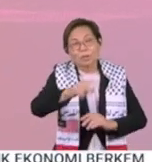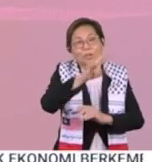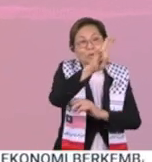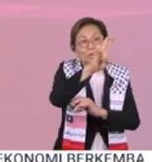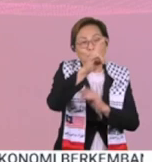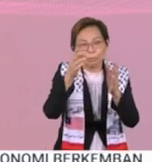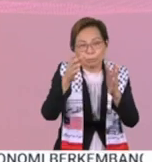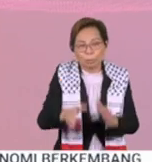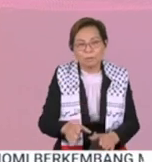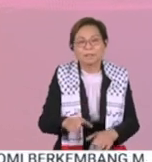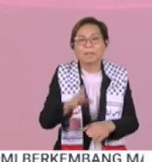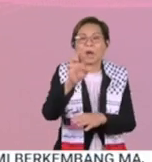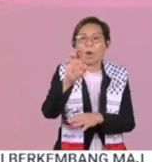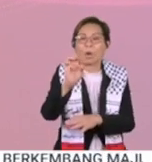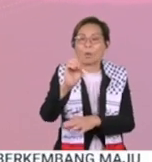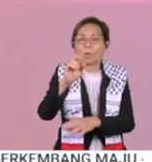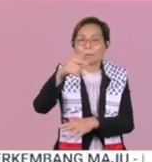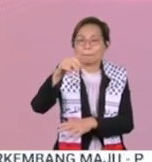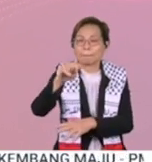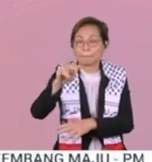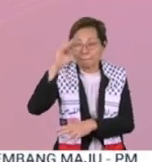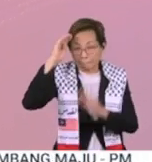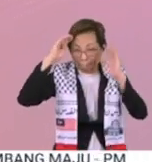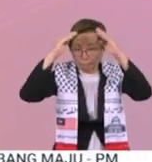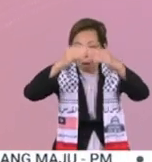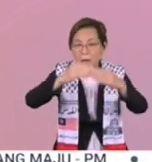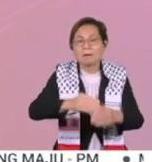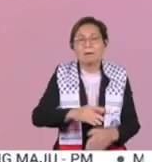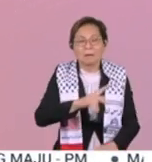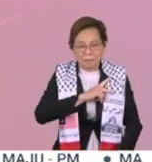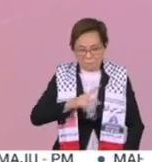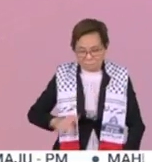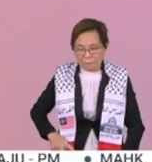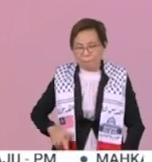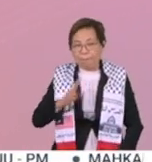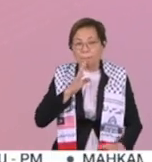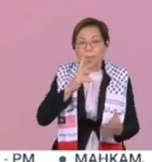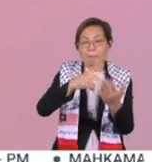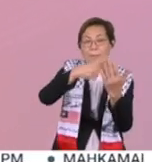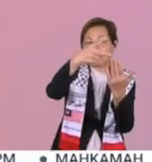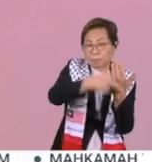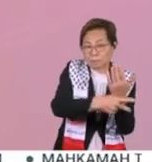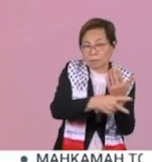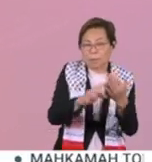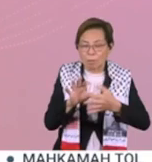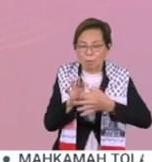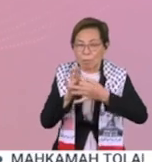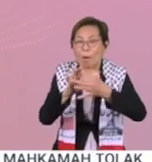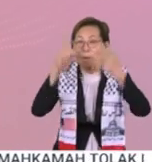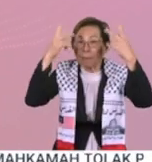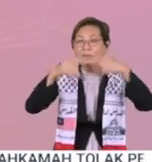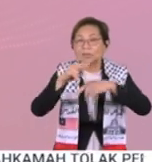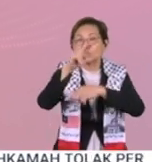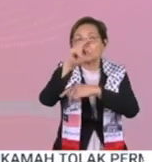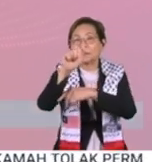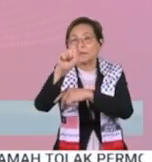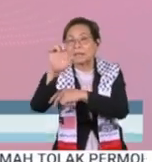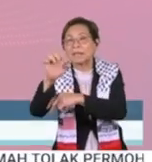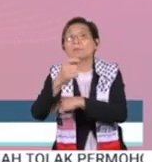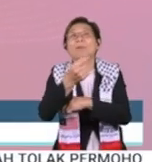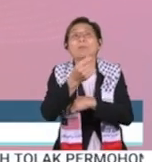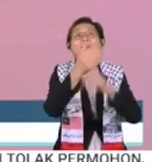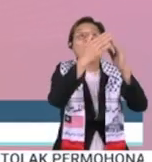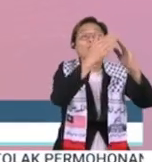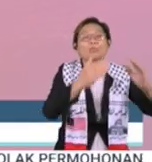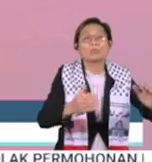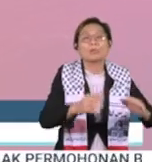7 penerima di daerah Rompin, Pahang. Titah baginda, projek Ru Rasa adalah projek yang diusahakan bersama Presiden UAE dengan kos sesebuah